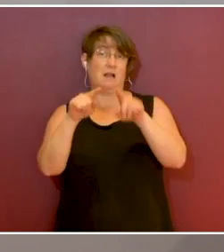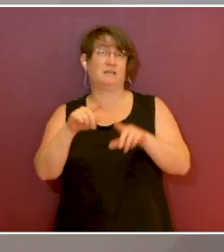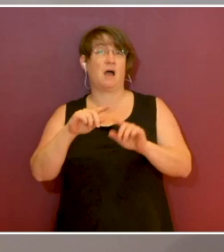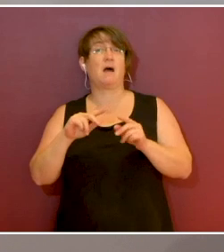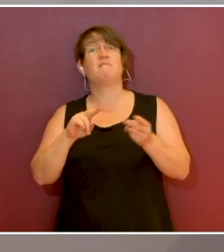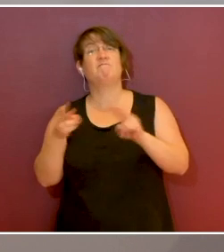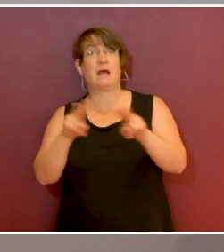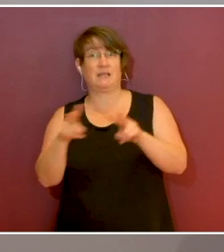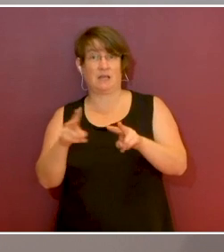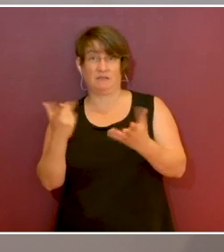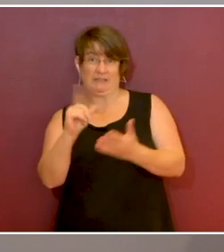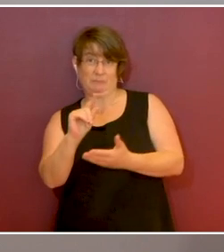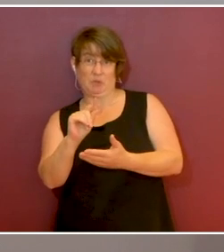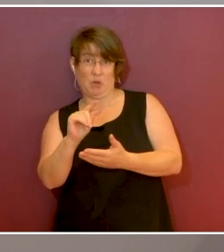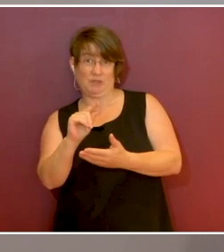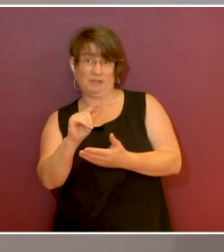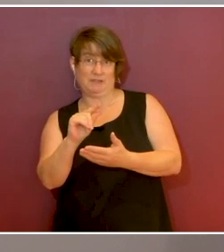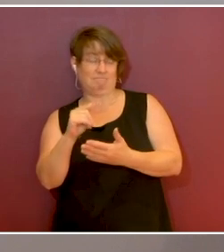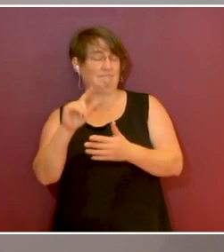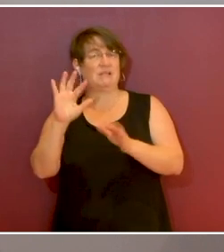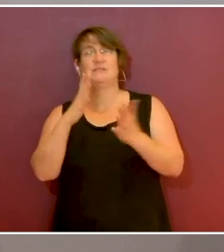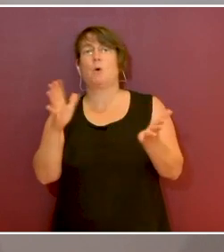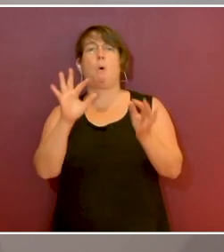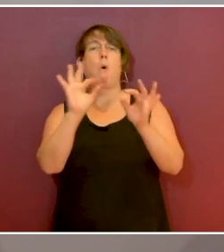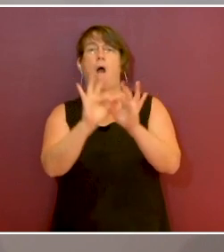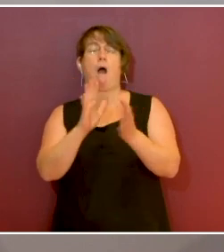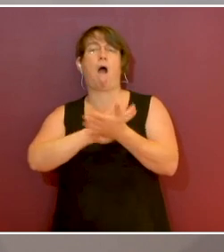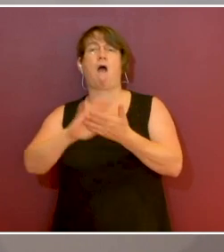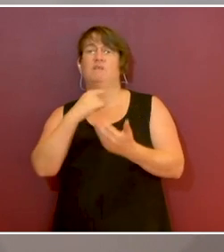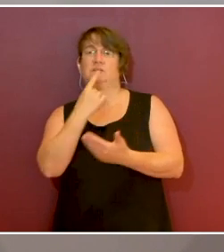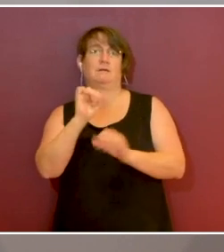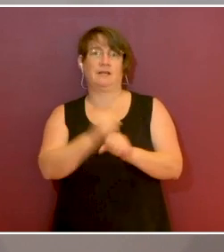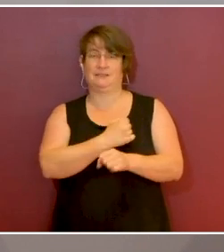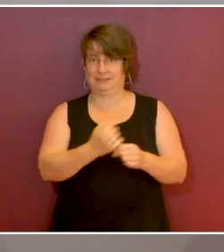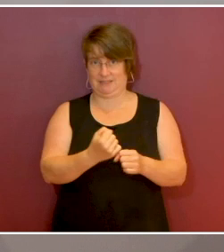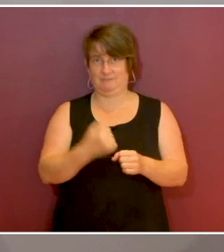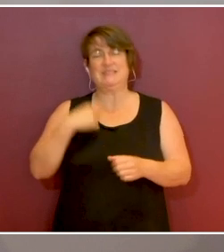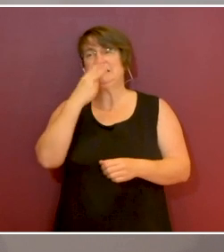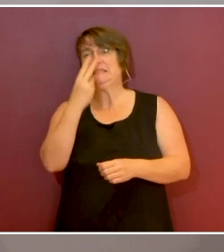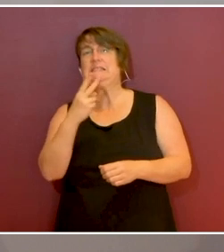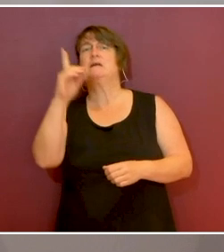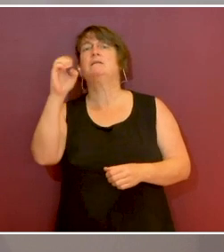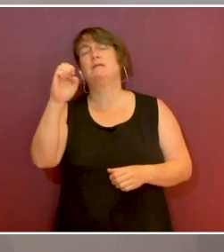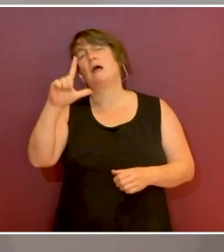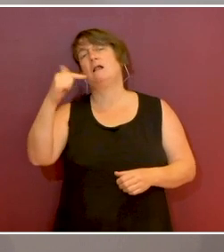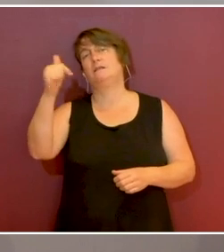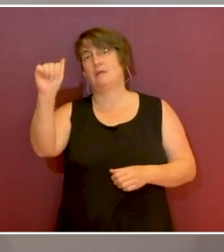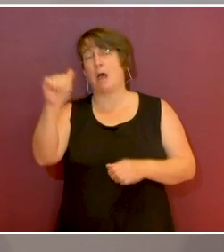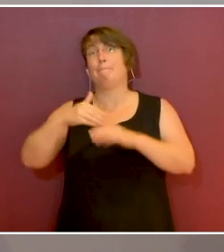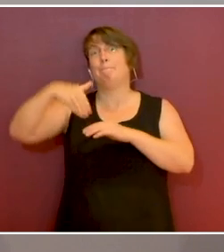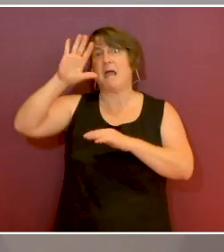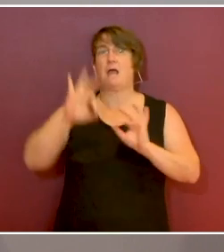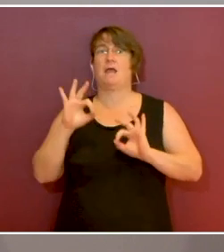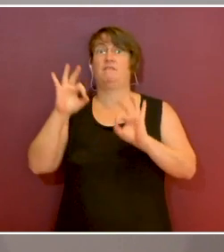aus, dass auch Delta noch mal infektiöser ist als Alpha. Wir sehen aber bei Delta bisher